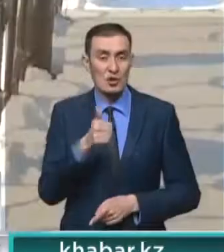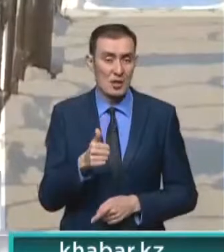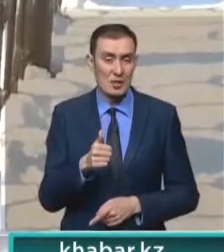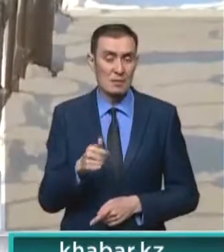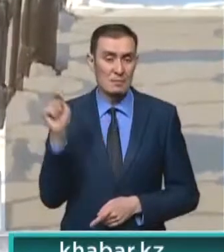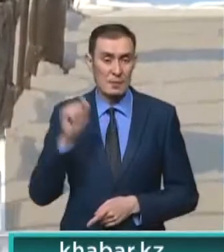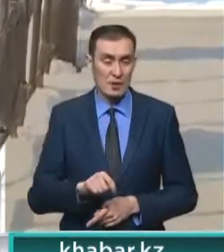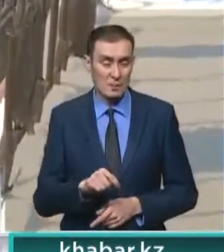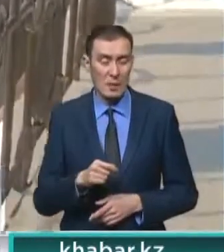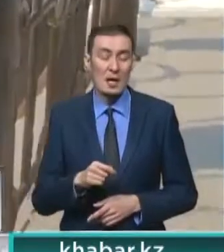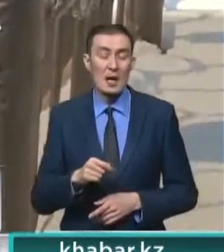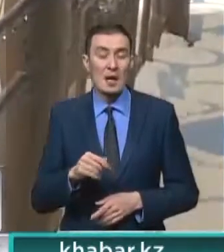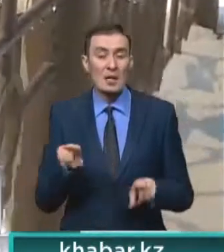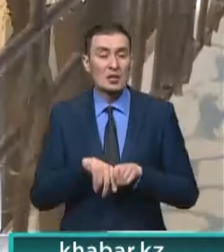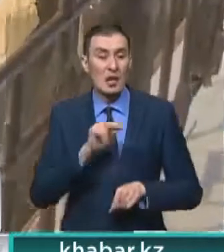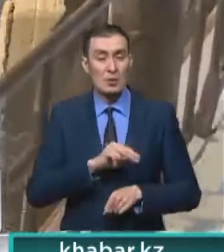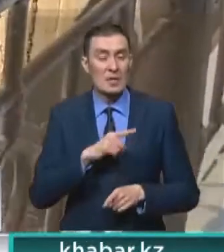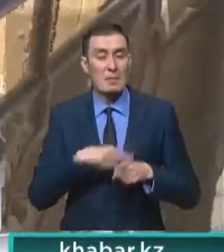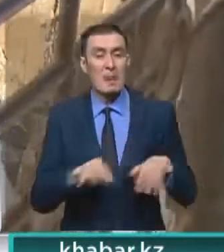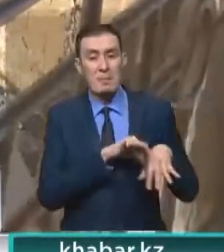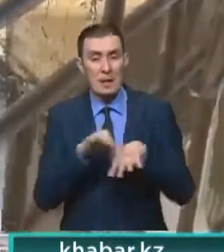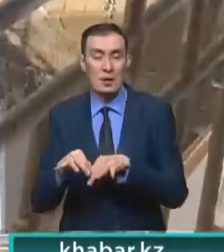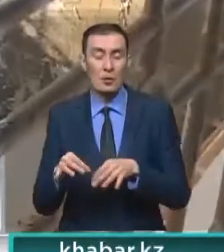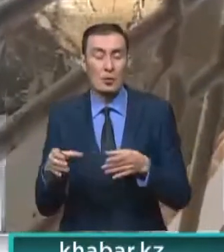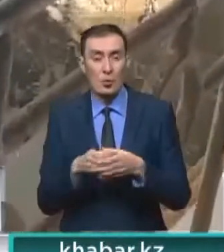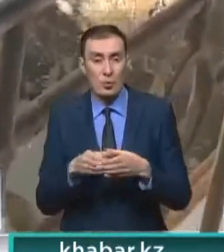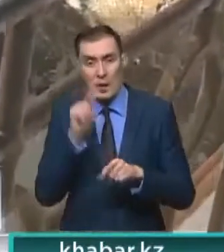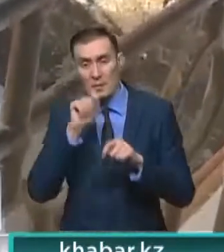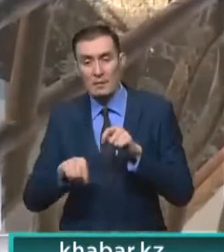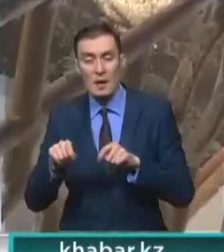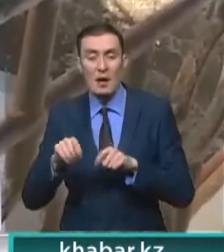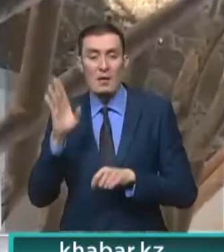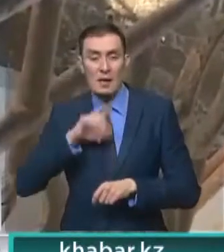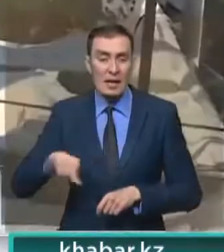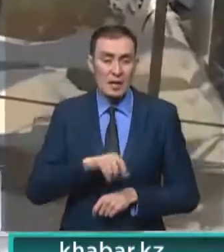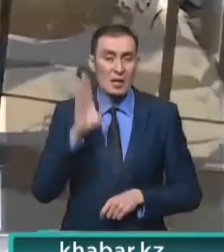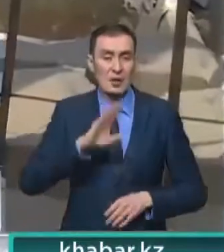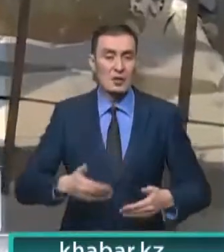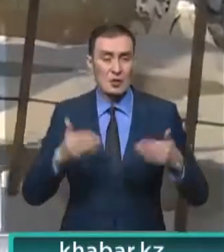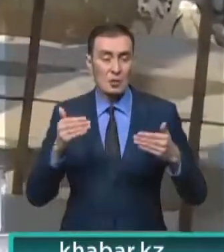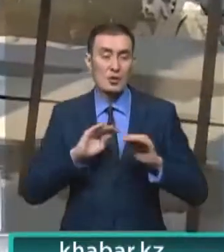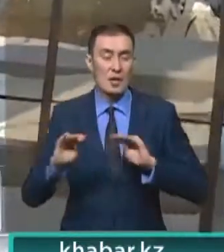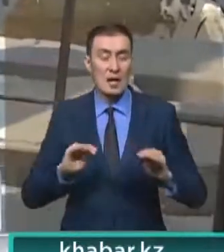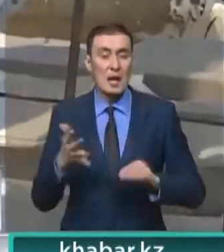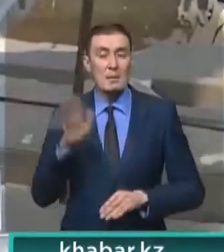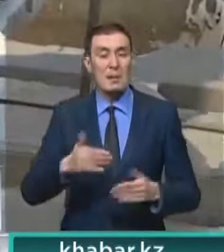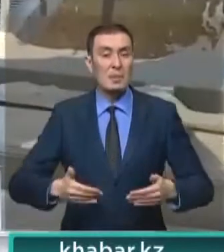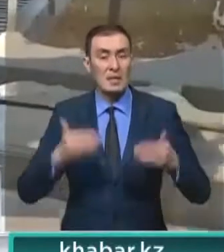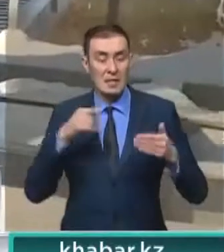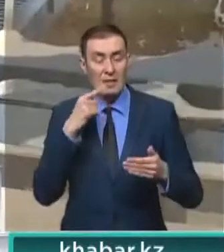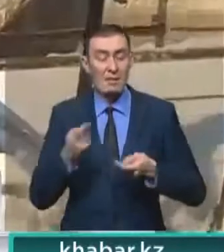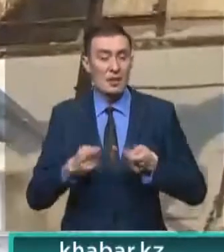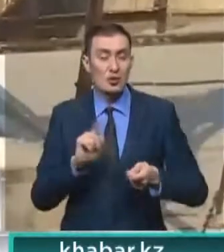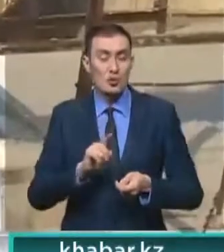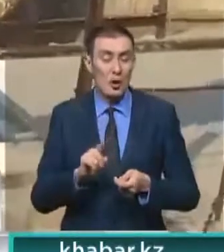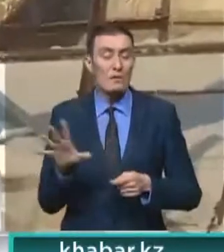сбор. Параллельно в районе работают и мобильные группы. Они обследуют реки, водохранилища и гидротехнические сооружения. В Житогоринском районе 5 плотин. По словам местных властей,